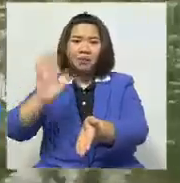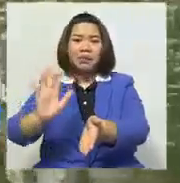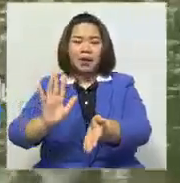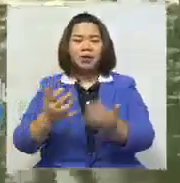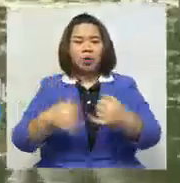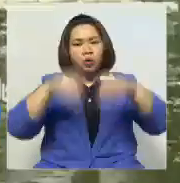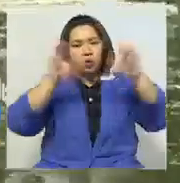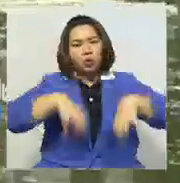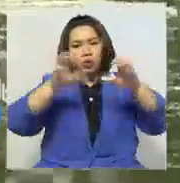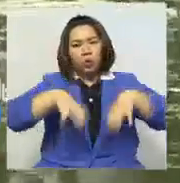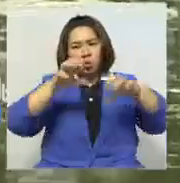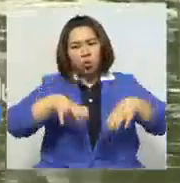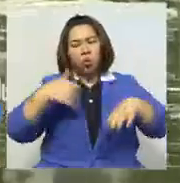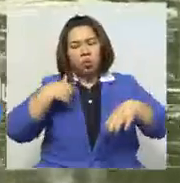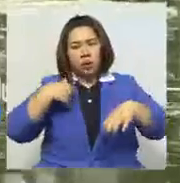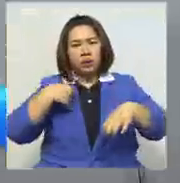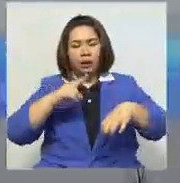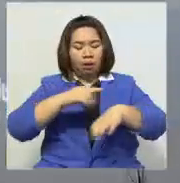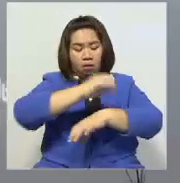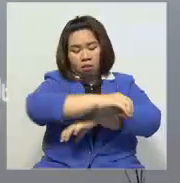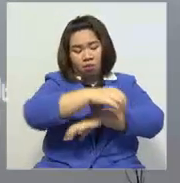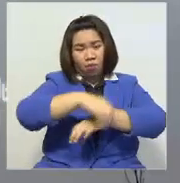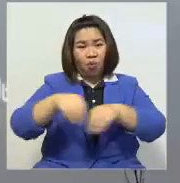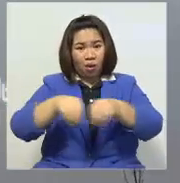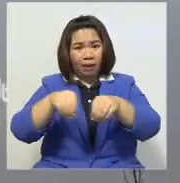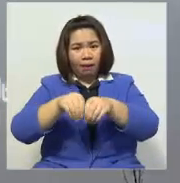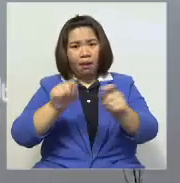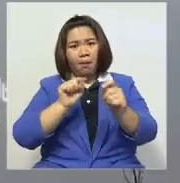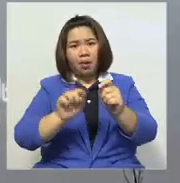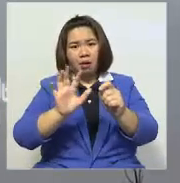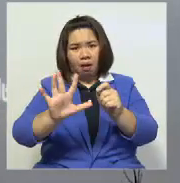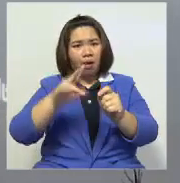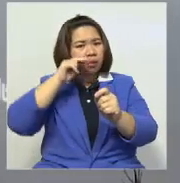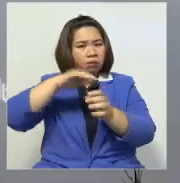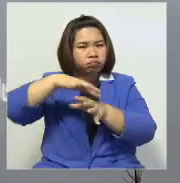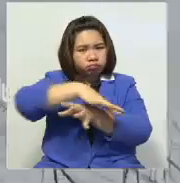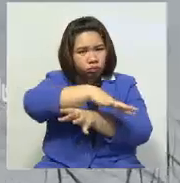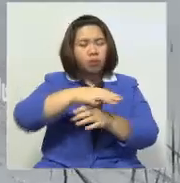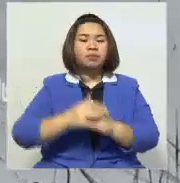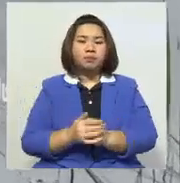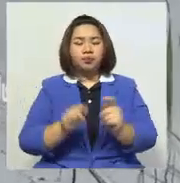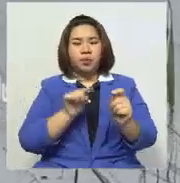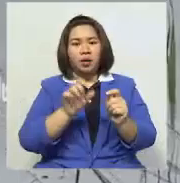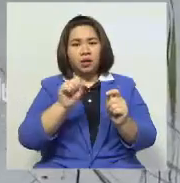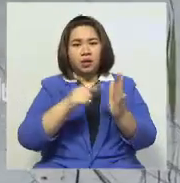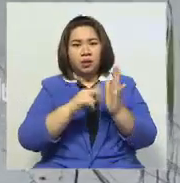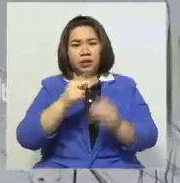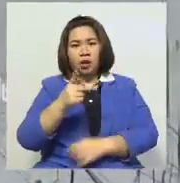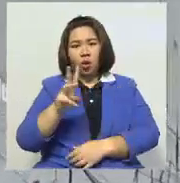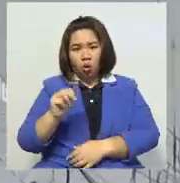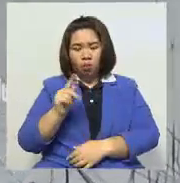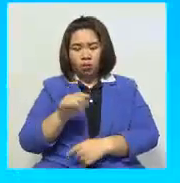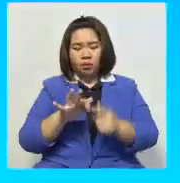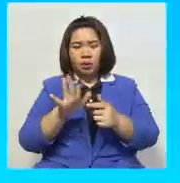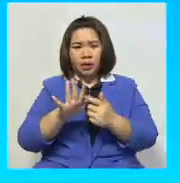อเนื่องค่ะจึงทำให้มีน้ำเอ่อท่วมพื้นที่การเกษตร5อำเภอด้วยกันนะคะประกอบไปด้วยอำเภอสังคมอำเภอท่า